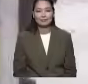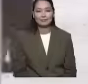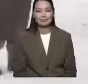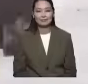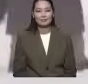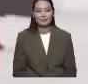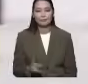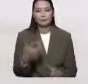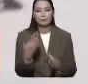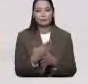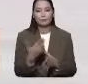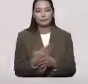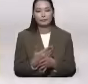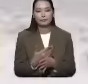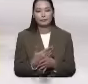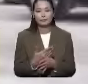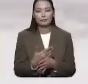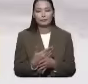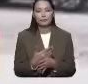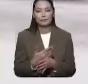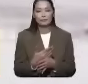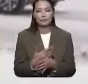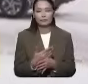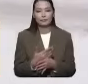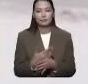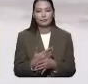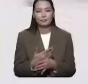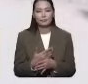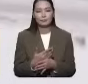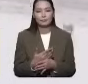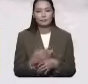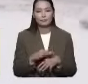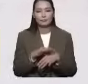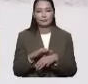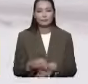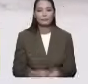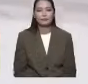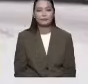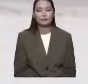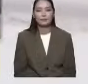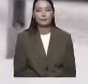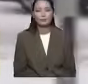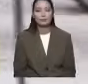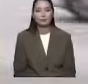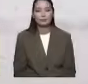ба? Маған ақшадай алып берсің ба? А? Тамақ алып берейін ба? Жүріңіз,